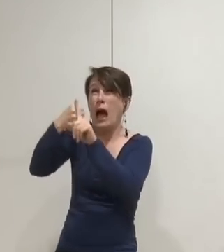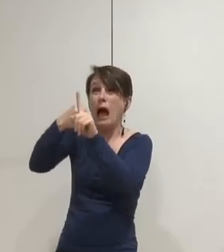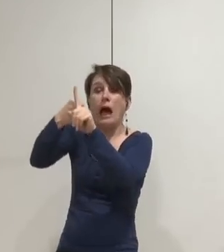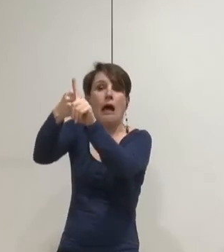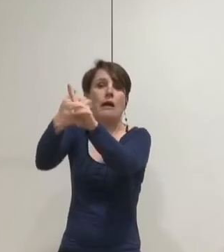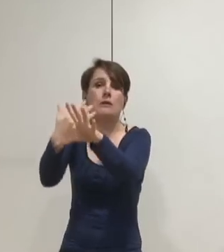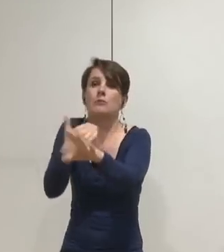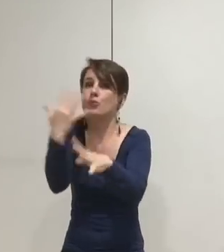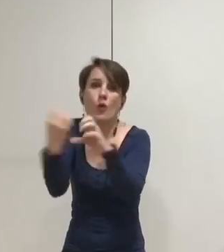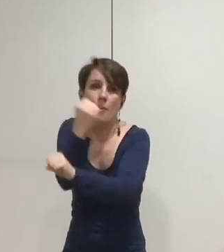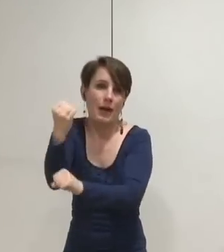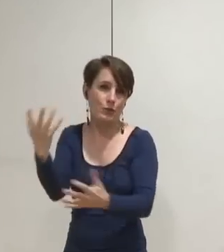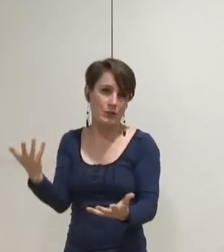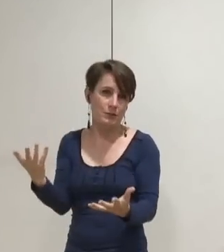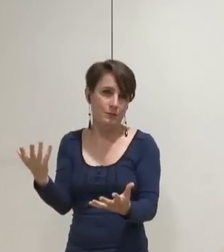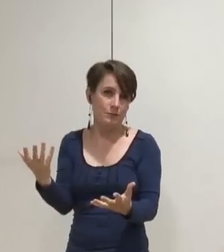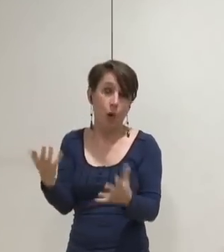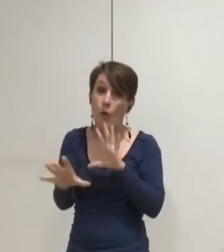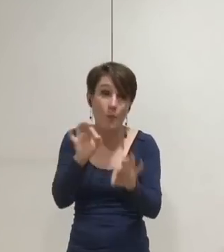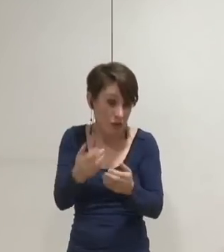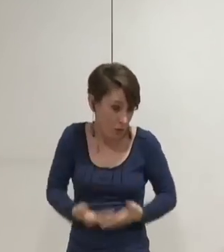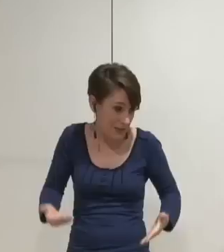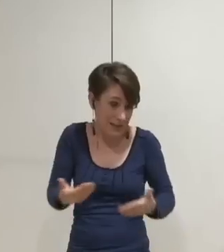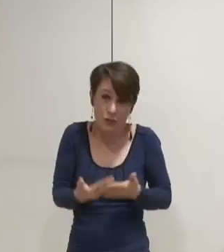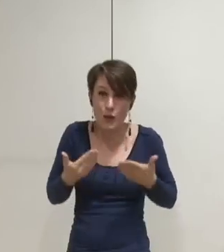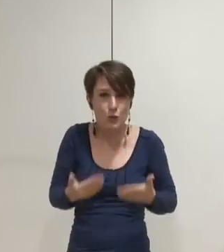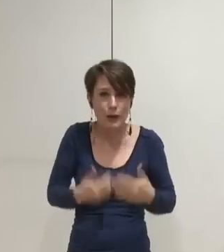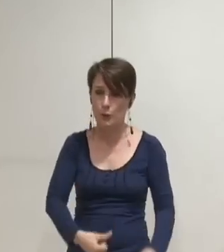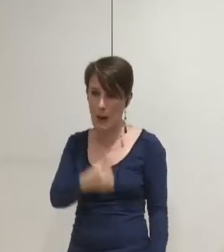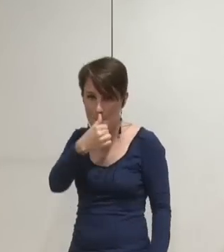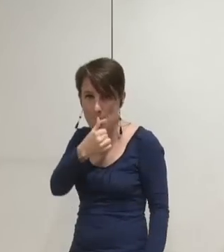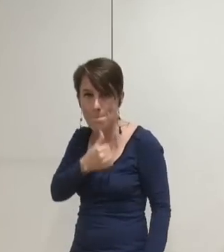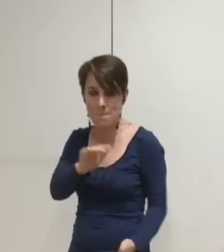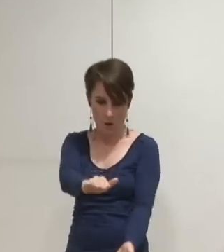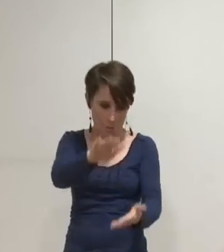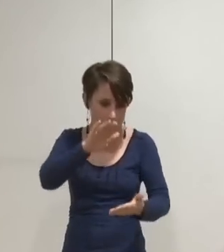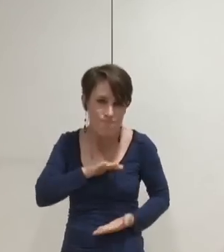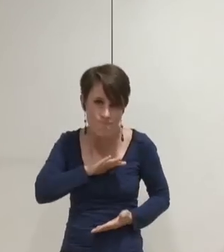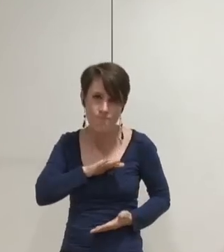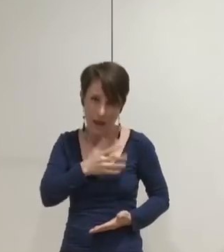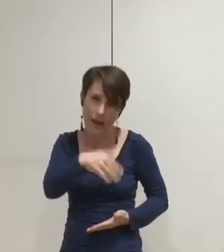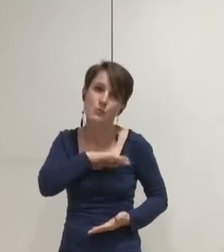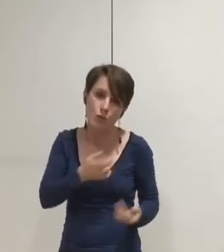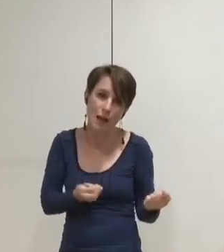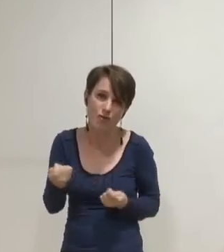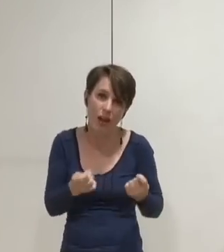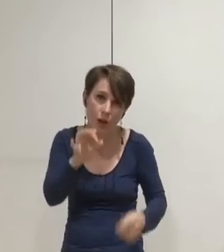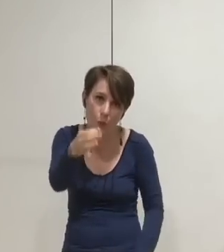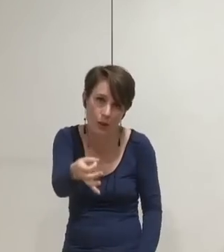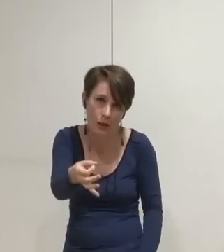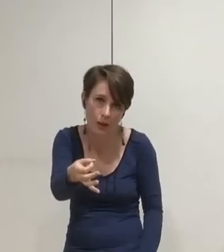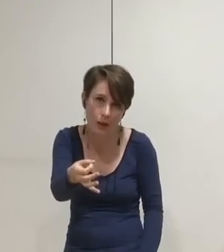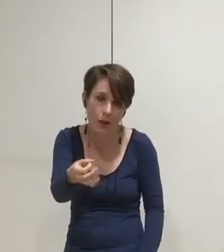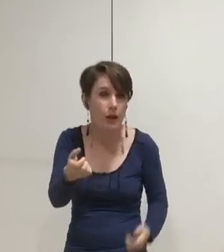choisi la situation actuelle mais nous avons néanmoins la responsabilité de la gérer gérer oui